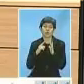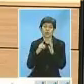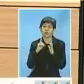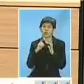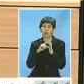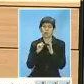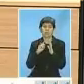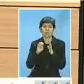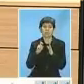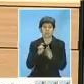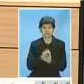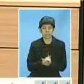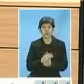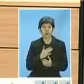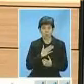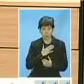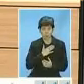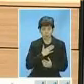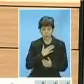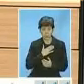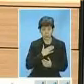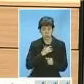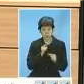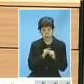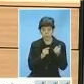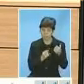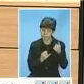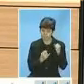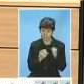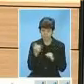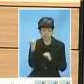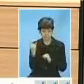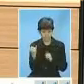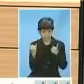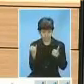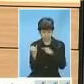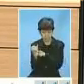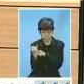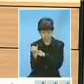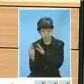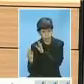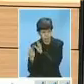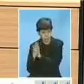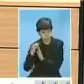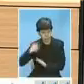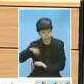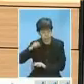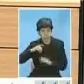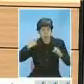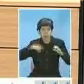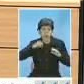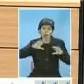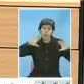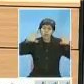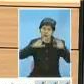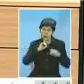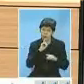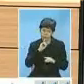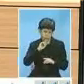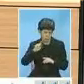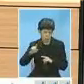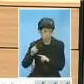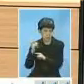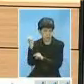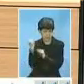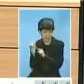ผมเป็นทนายจำเลยอัยการฟ้อง เนื่องจากจำเลยนั้นได้กล่าว